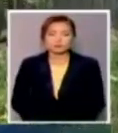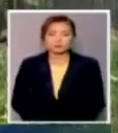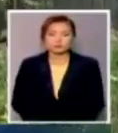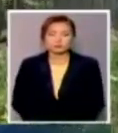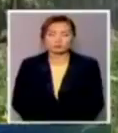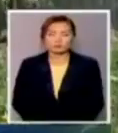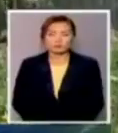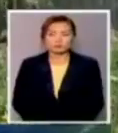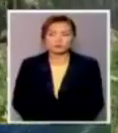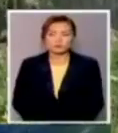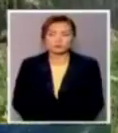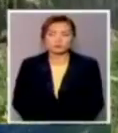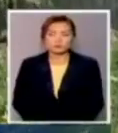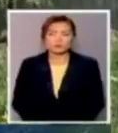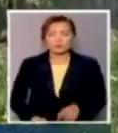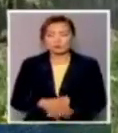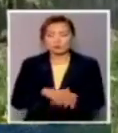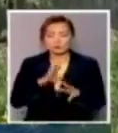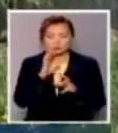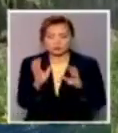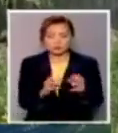Osunday yıldın, halktın